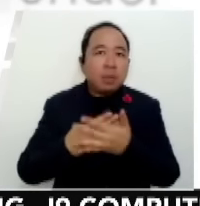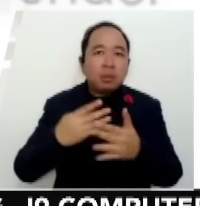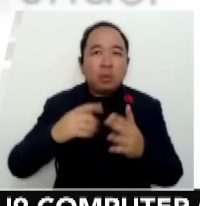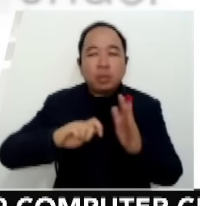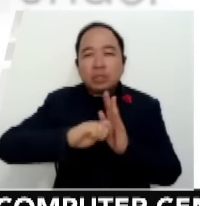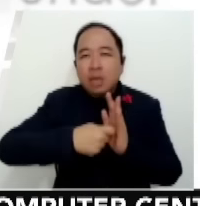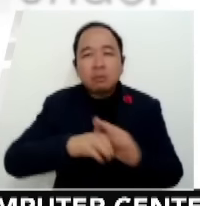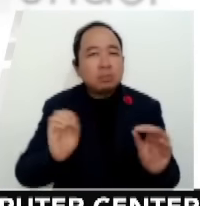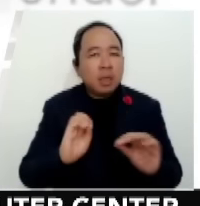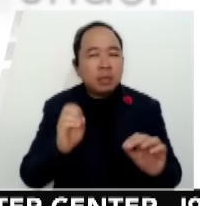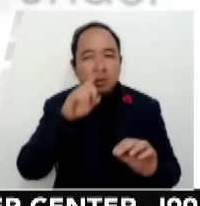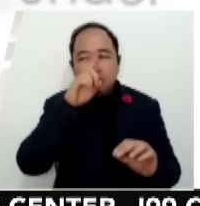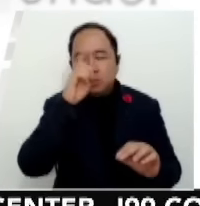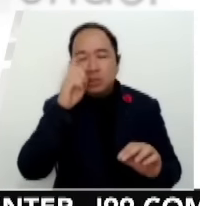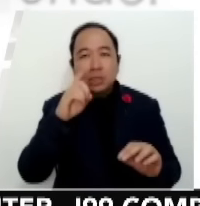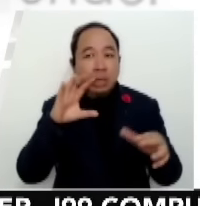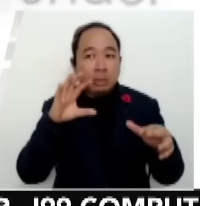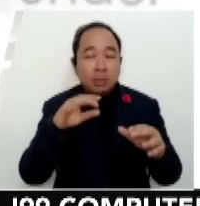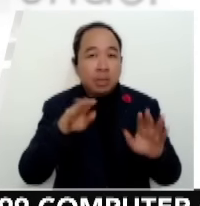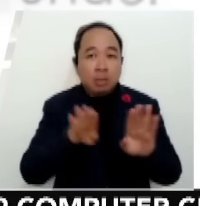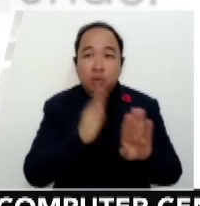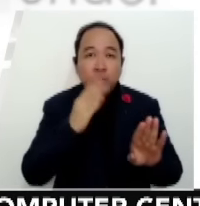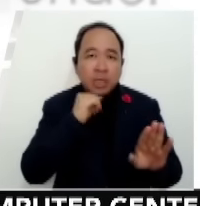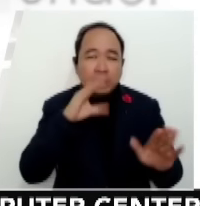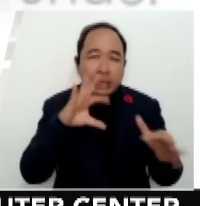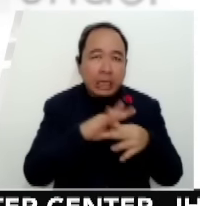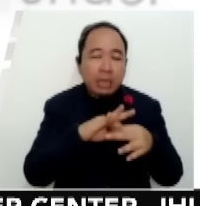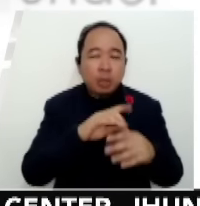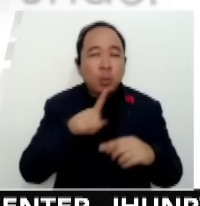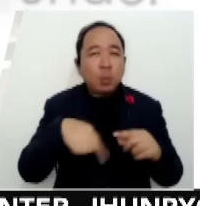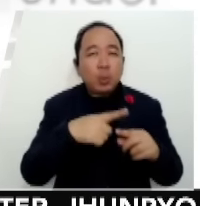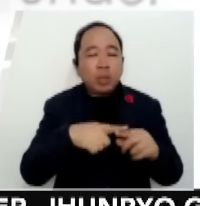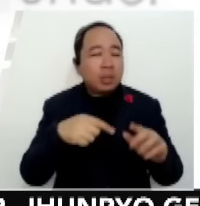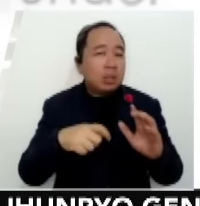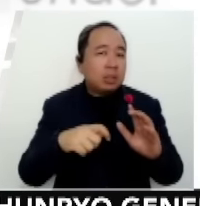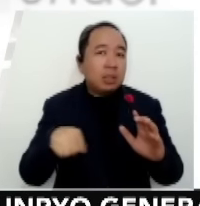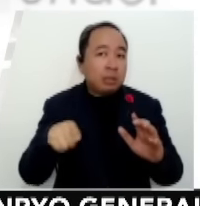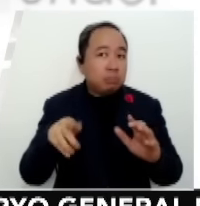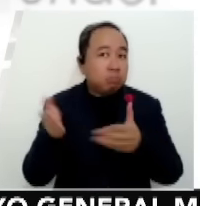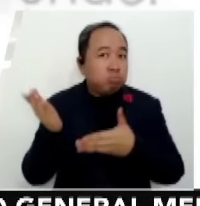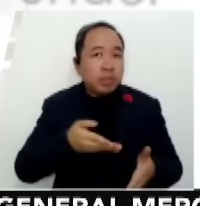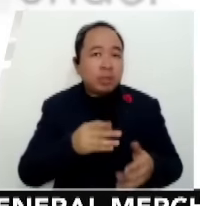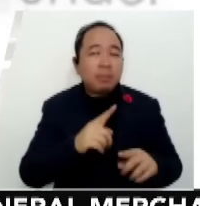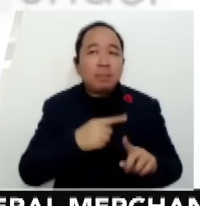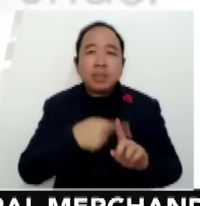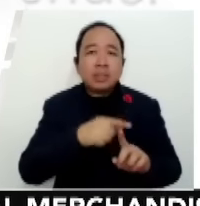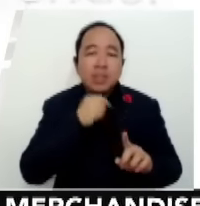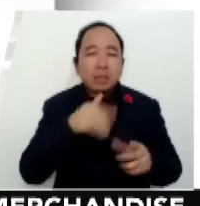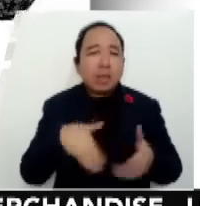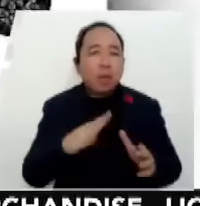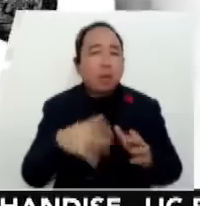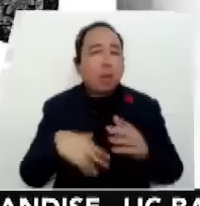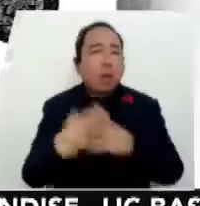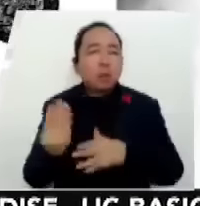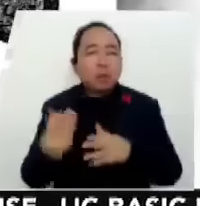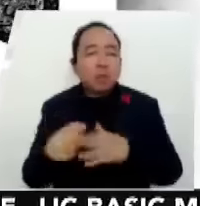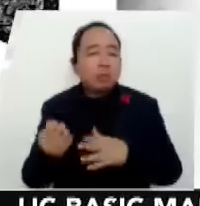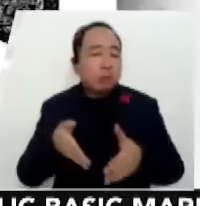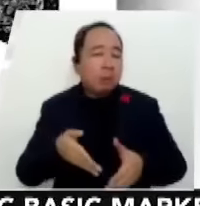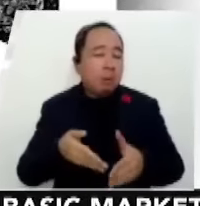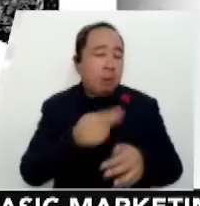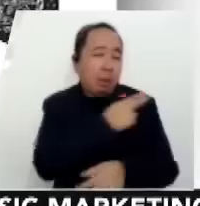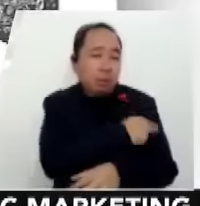kasi nakalock ang pinto ng kwarto kung saan dinala si Lovery at hindi rin daw ito pinigilang lumabas ng gusali ng ospital. Batay sa Republic